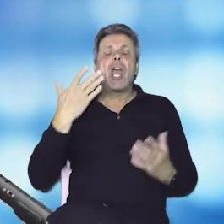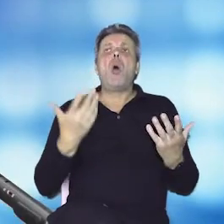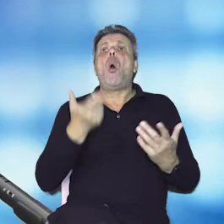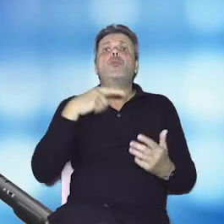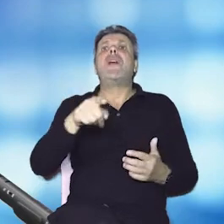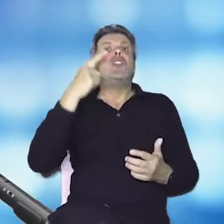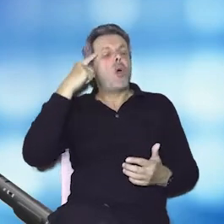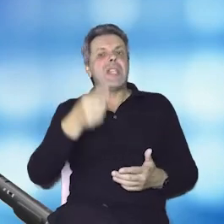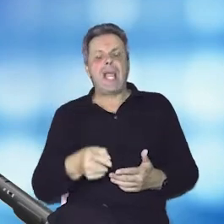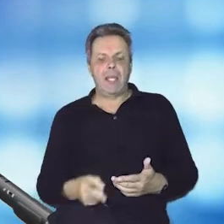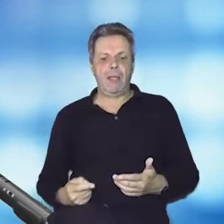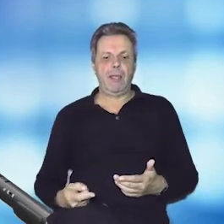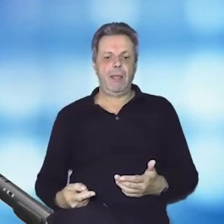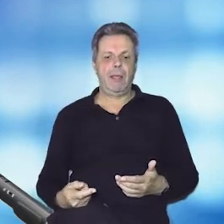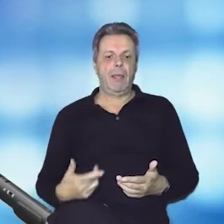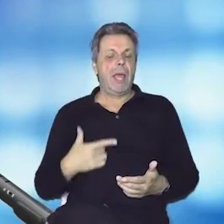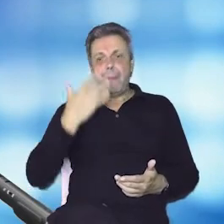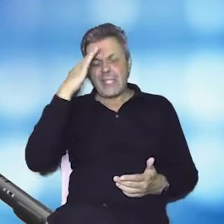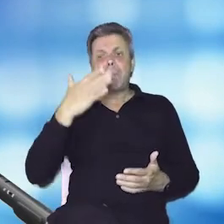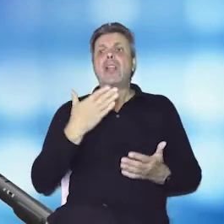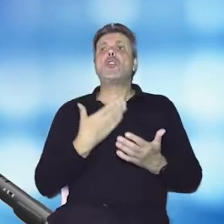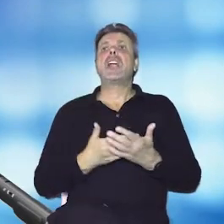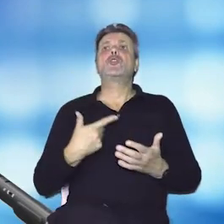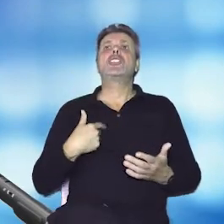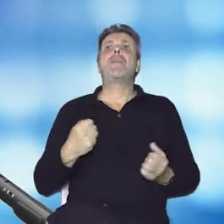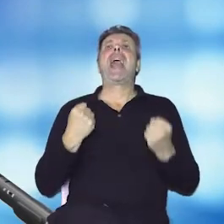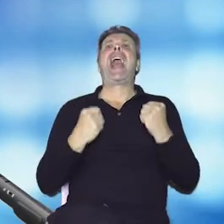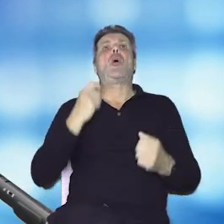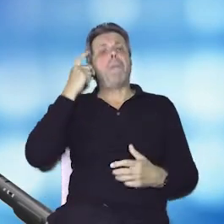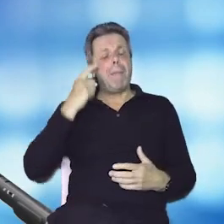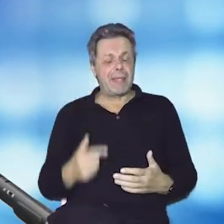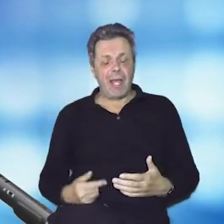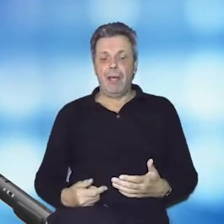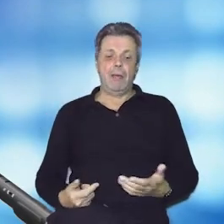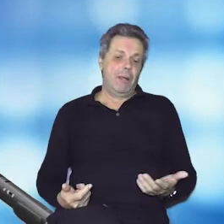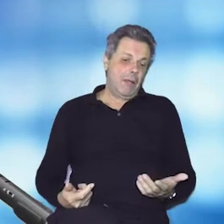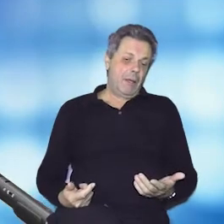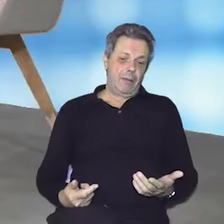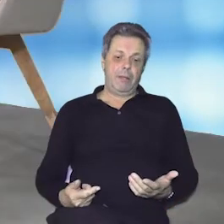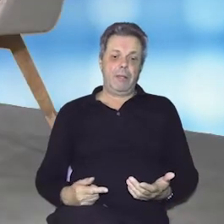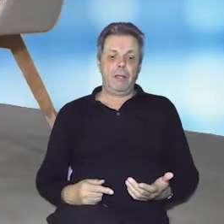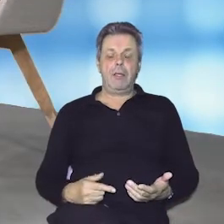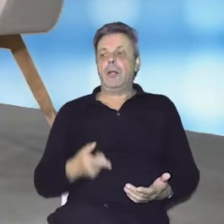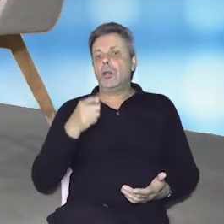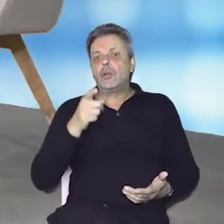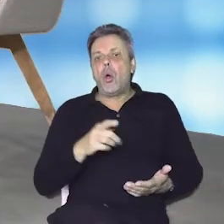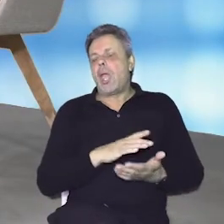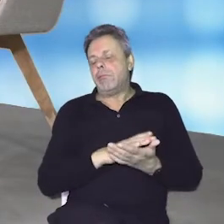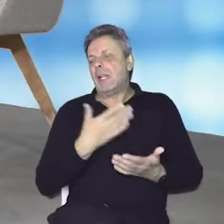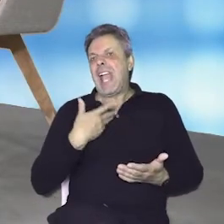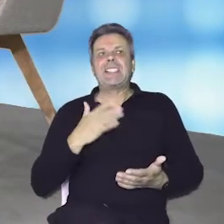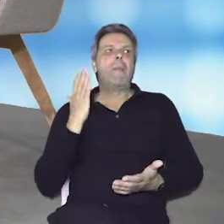znate? Pa ne znam ja to zato što sam ja nešto pametna ili zato što sam ja pročitala. Svakodnevno. Jednostavno sam